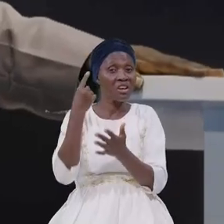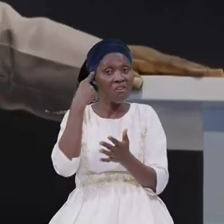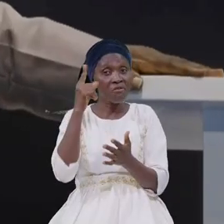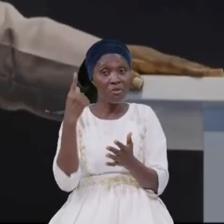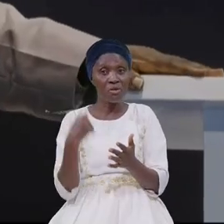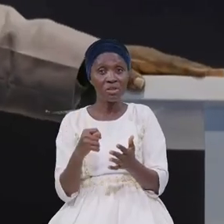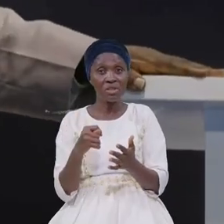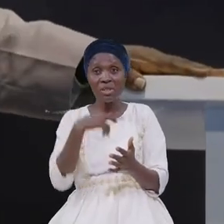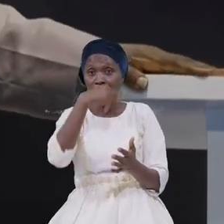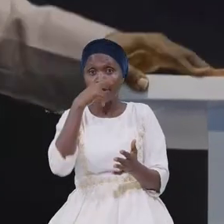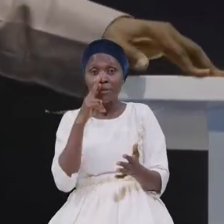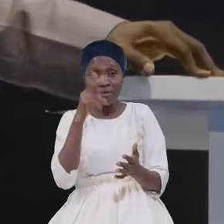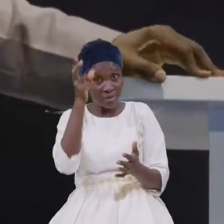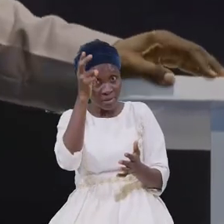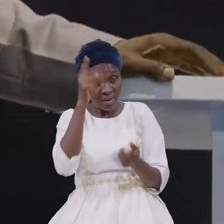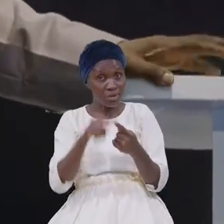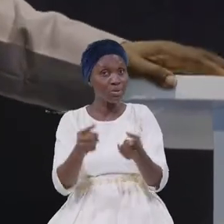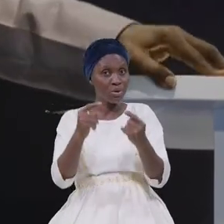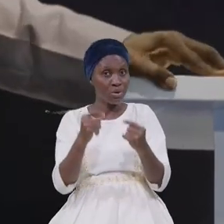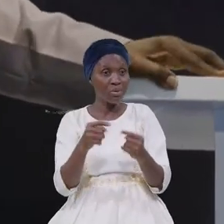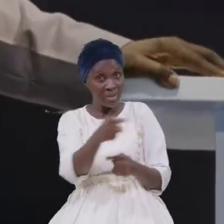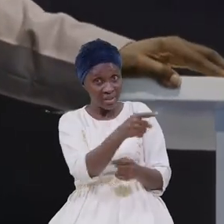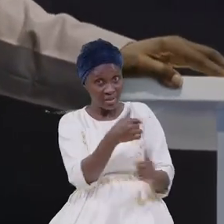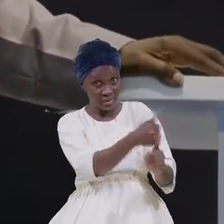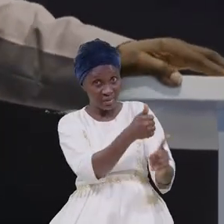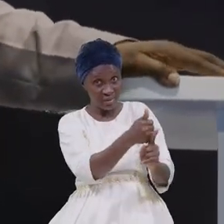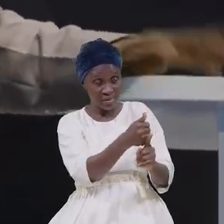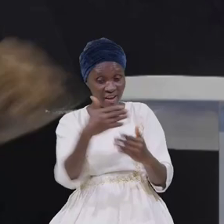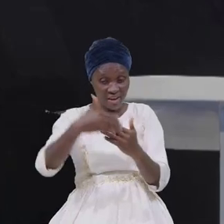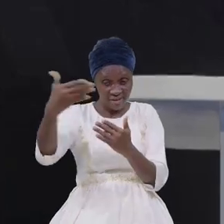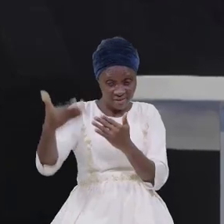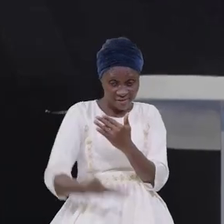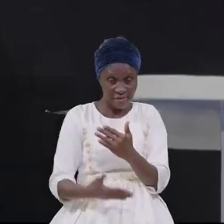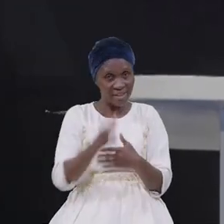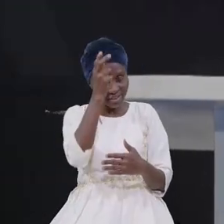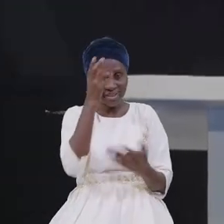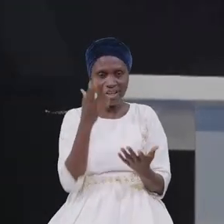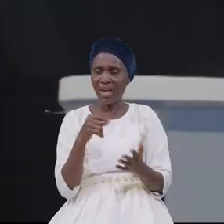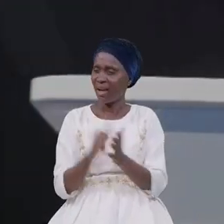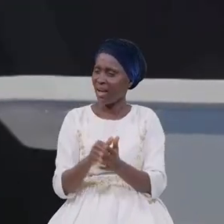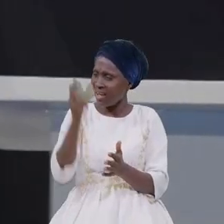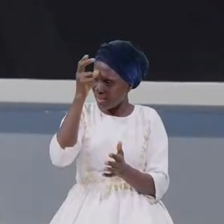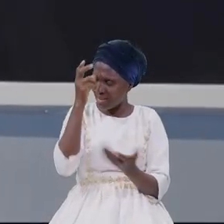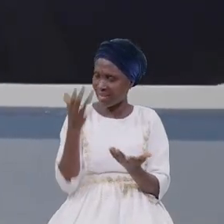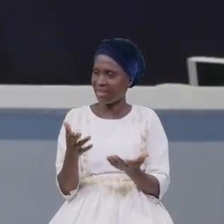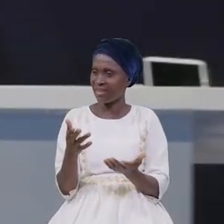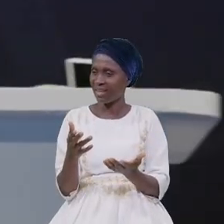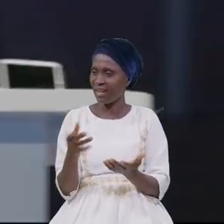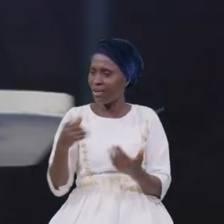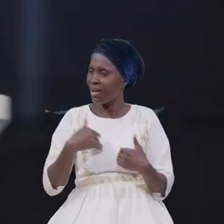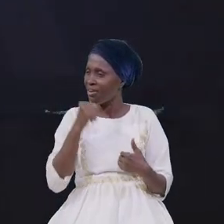qui n'attendent pas que Satan vienne vers eux, mais il invite Satan.